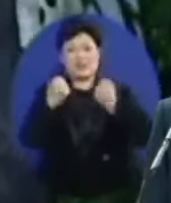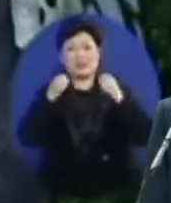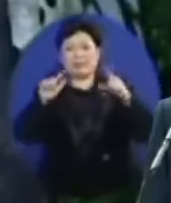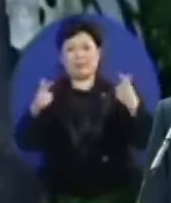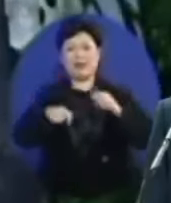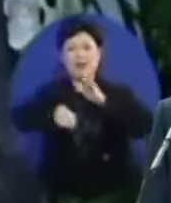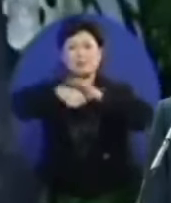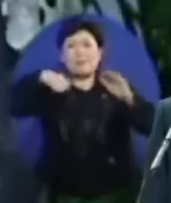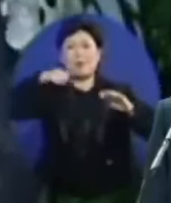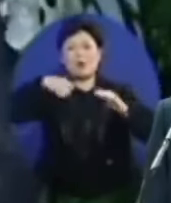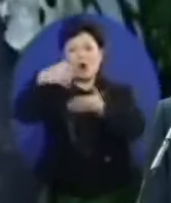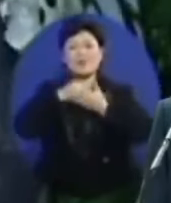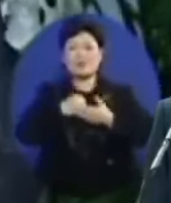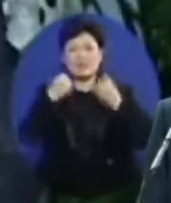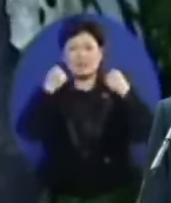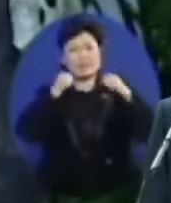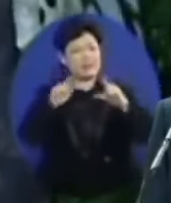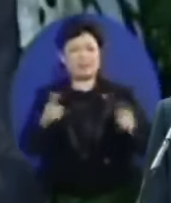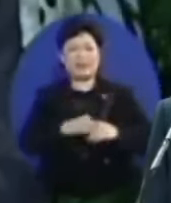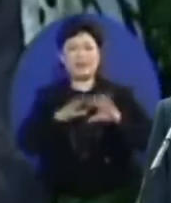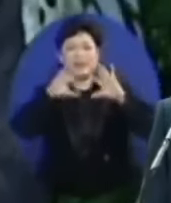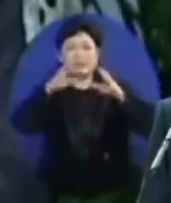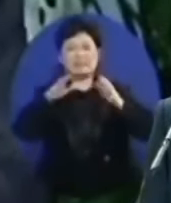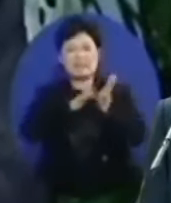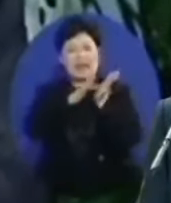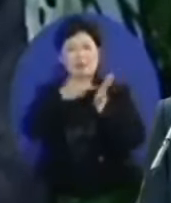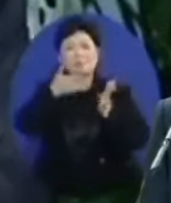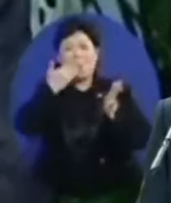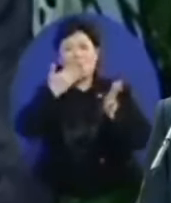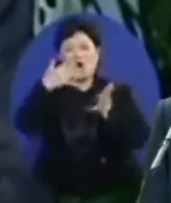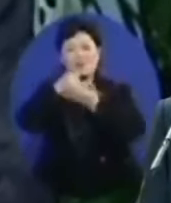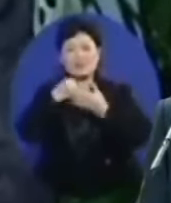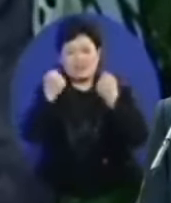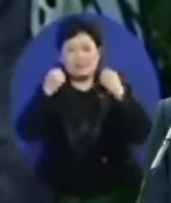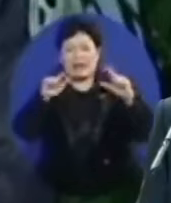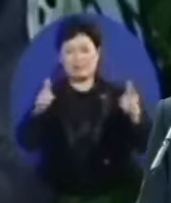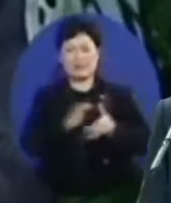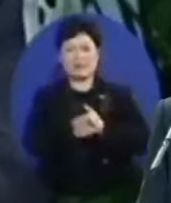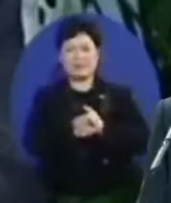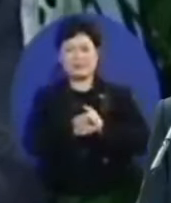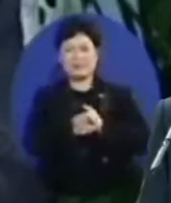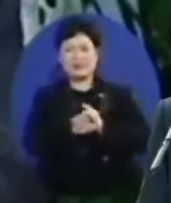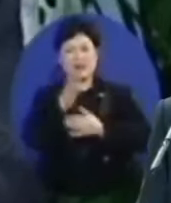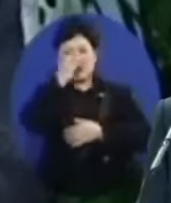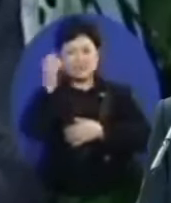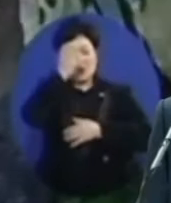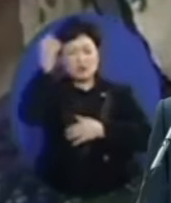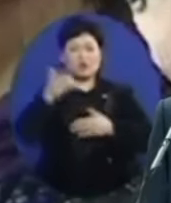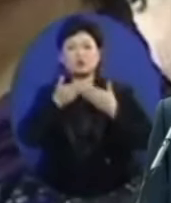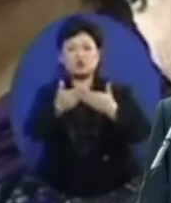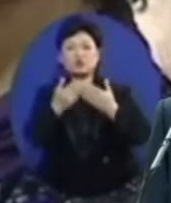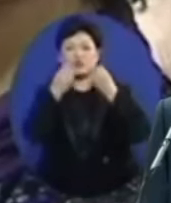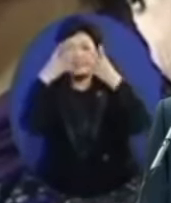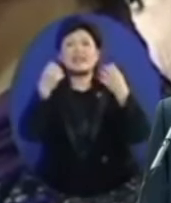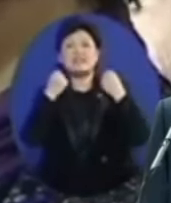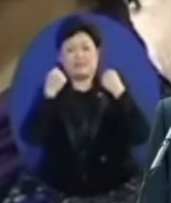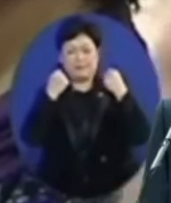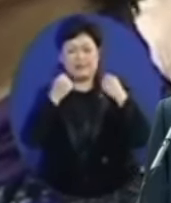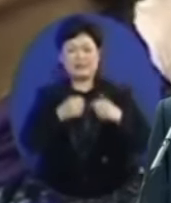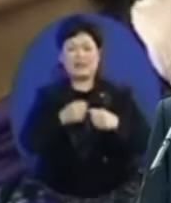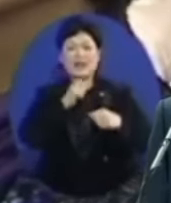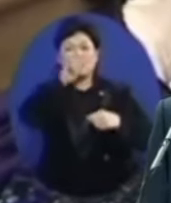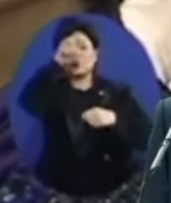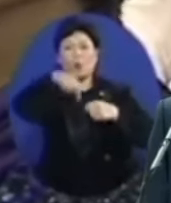밥 먹고 얻는 힘이 아닌 것입니다. 세상에 약을 먹고 얻는 힘이 아닌 것입니다. 성령으로 말미암아 주는 새 힘인 것입니다.